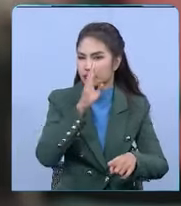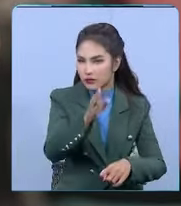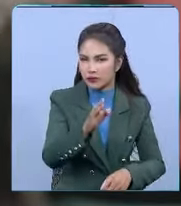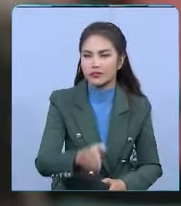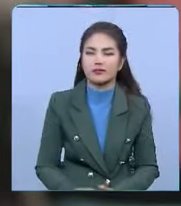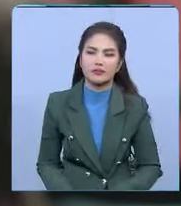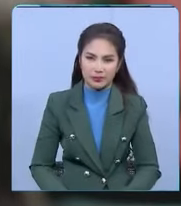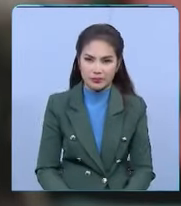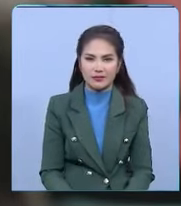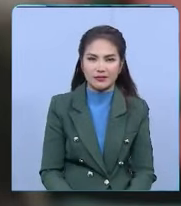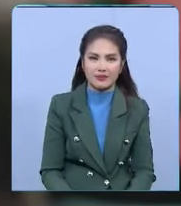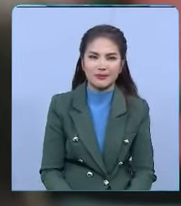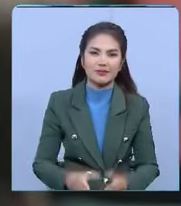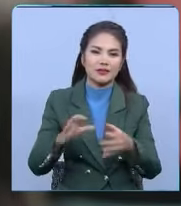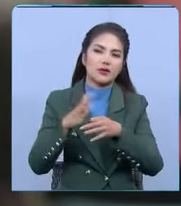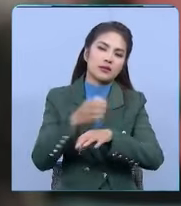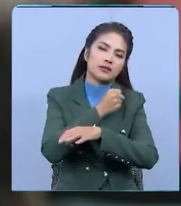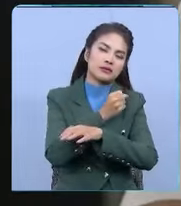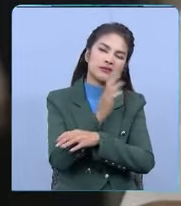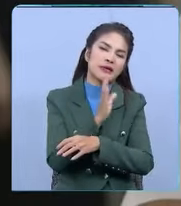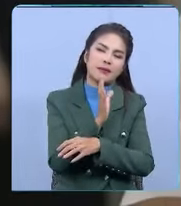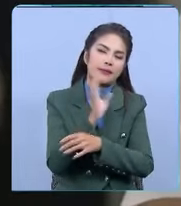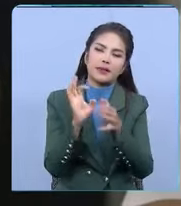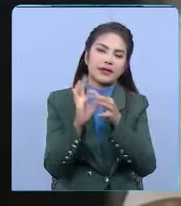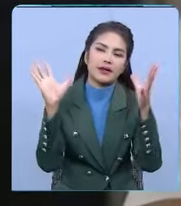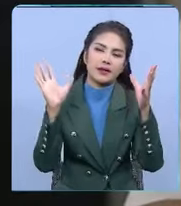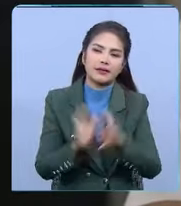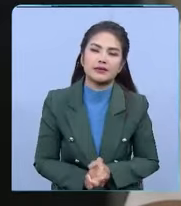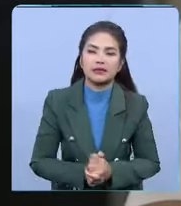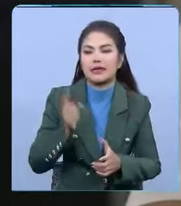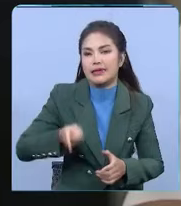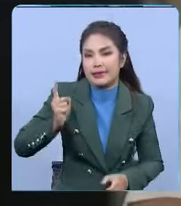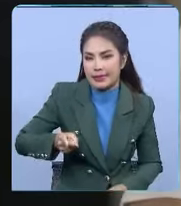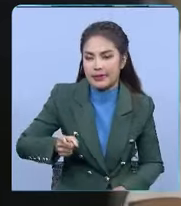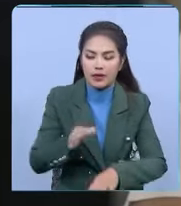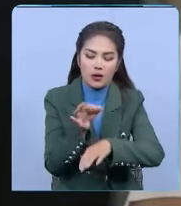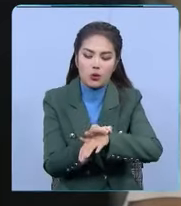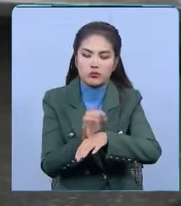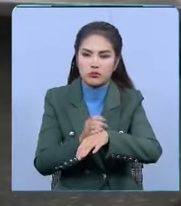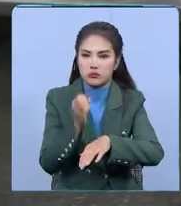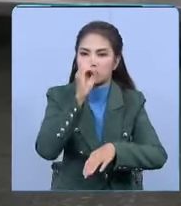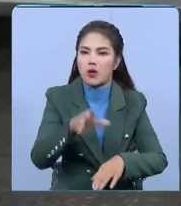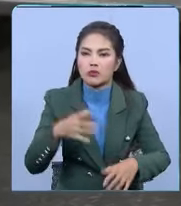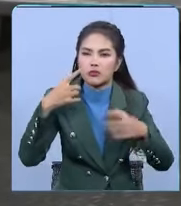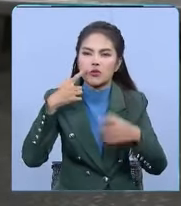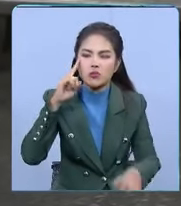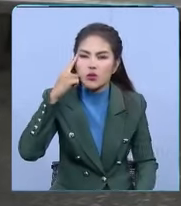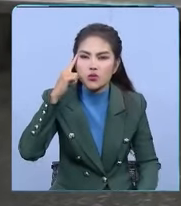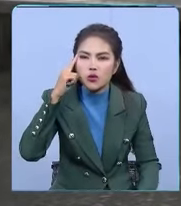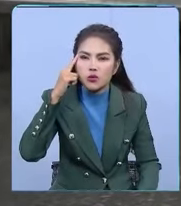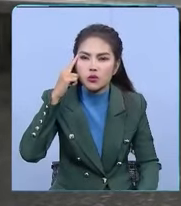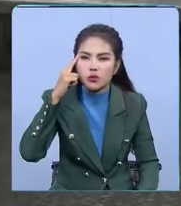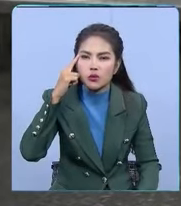ลี เป็นเกมทางการเมืองอะไรใช่ไหมฮะ ไม่เกี่ยวไม่เกี่ยว เพราะว่าเขาบอกว่าจริงๆแล้วลุงป้อมเนี่ยเห็นตอบว่าไม่รู้เนี่ยเป็นเขาเรียกว่าระดับถ้